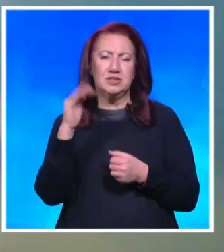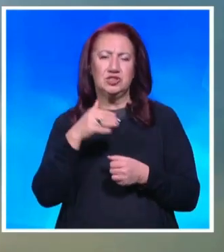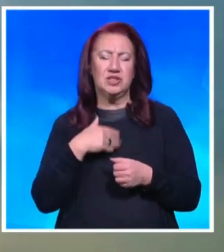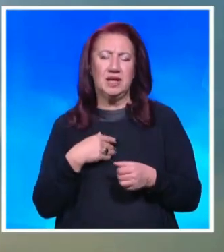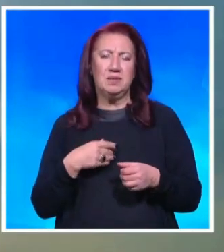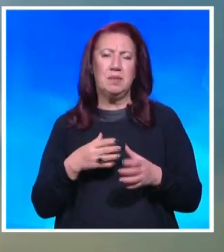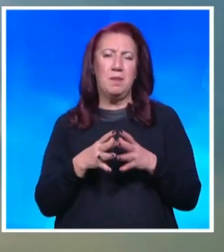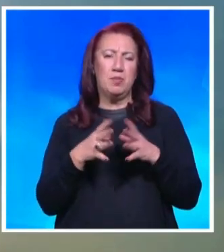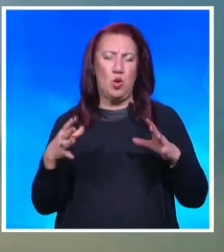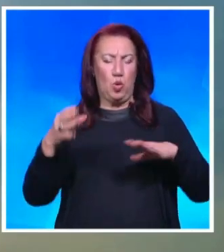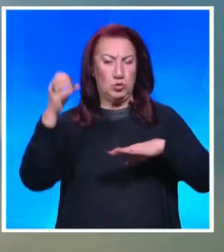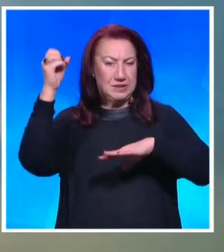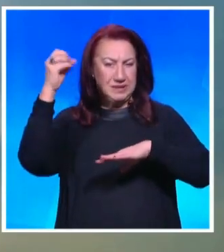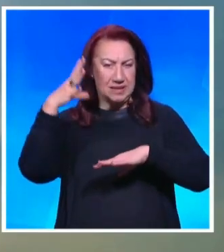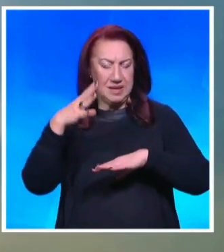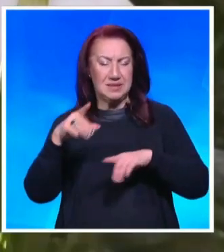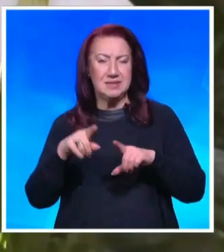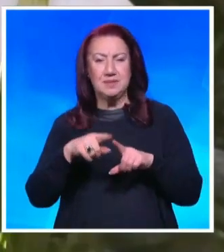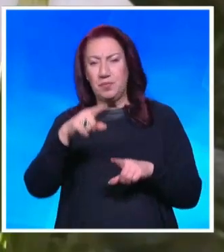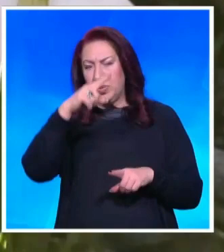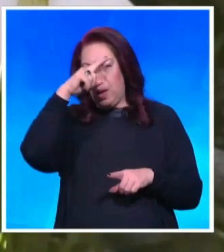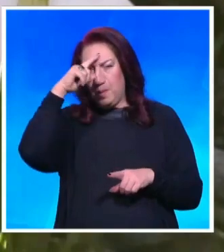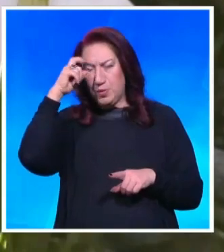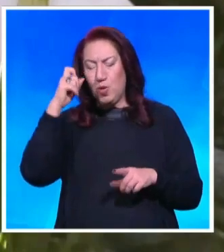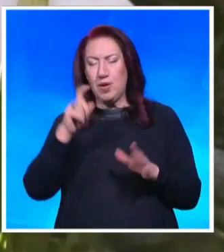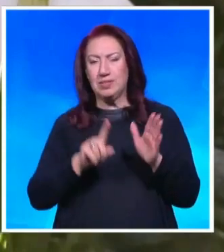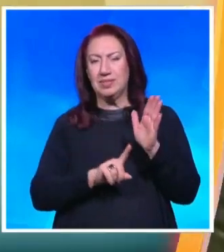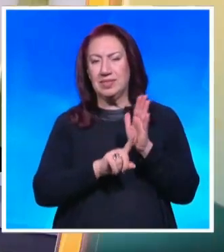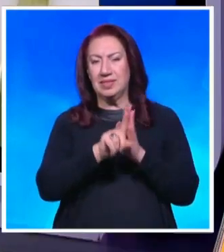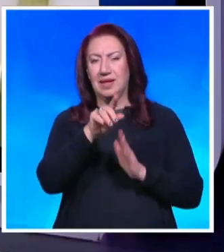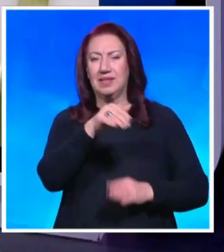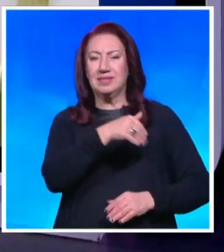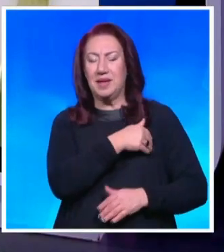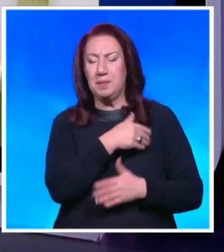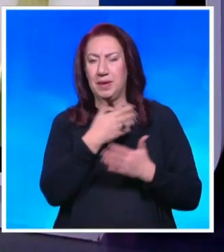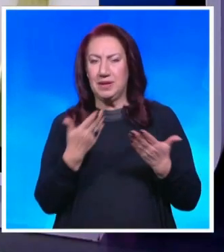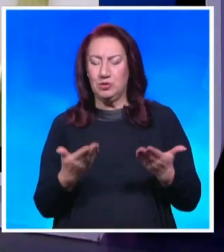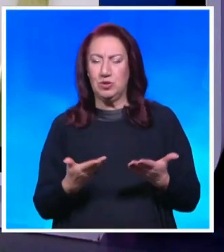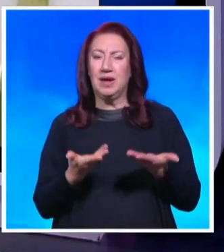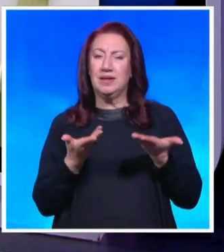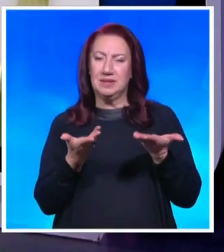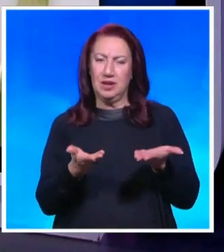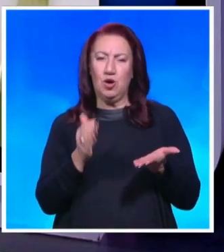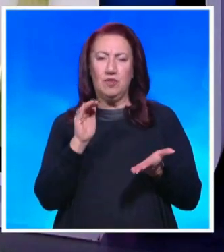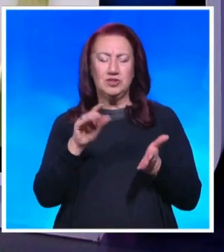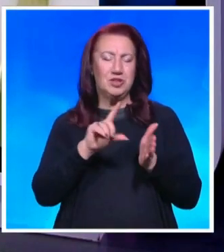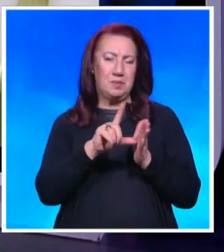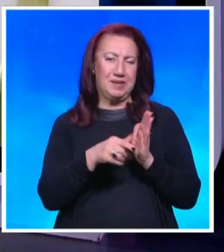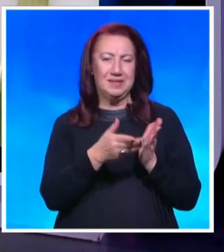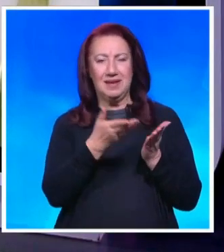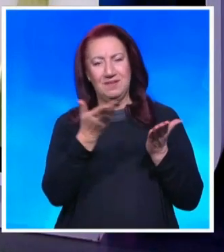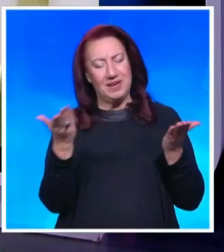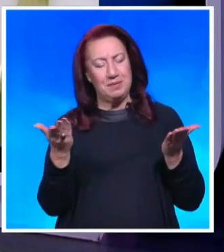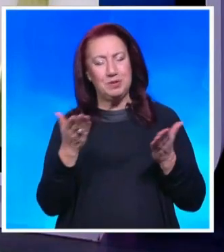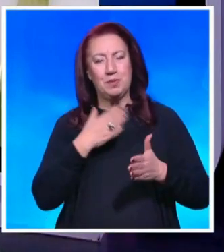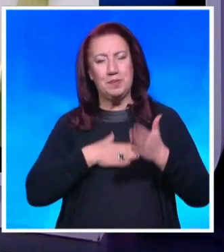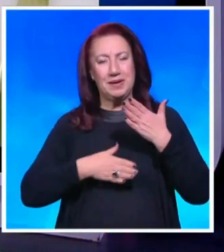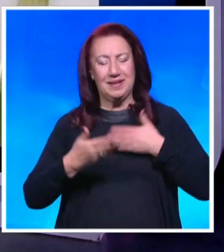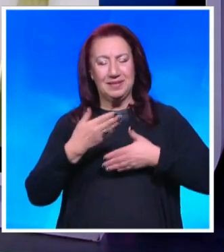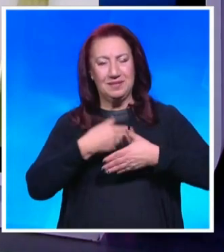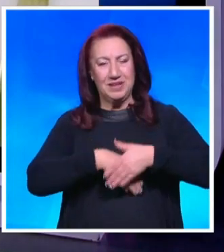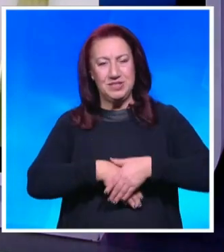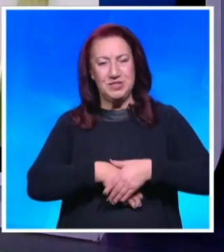новата седмица и пролетни температури такава е прогнозата сега започва кой да знае приятно